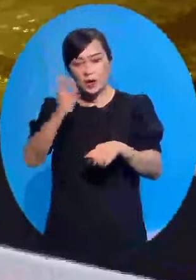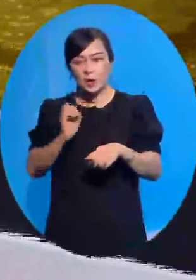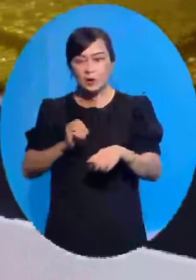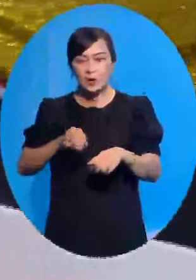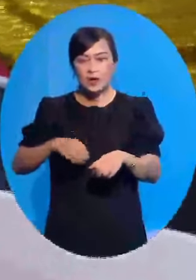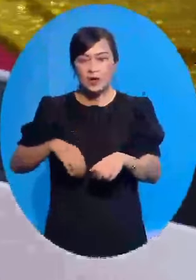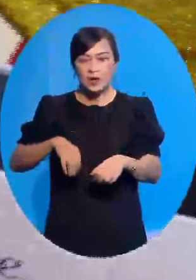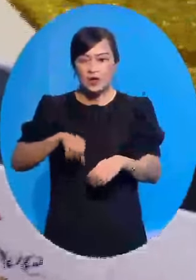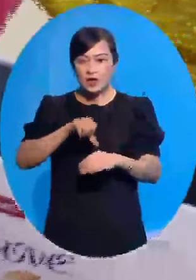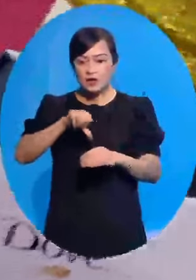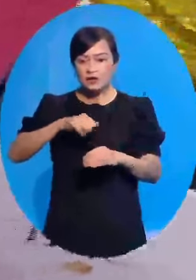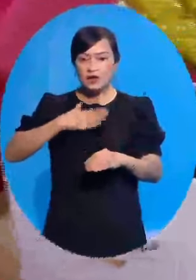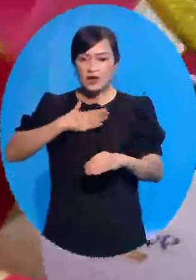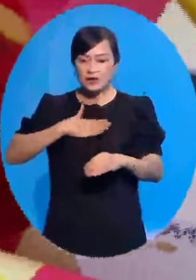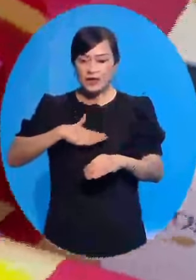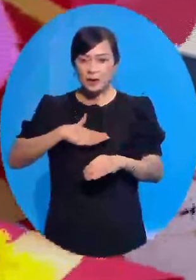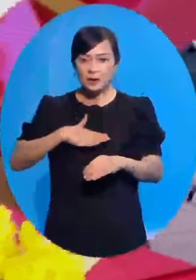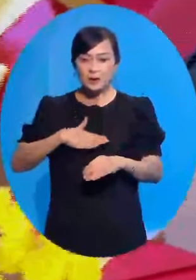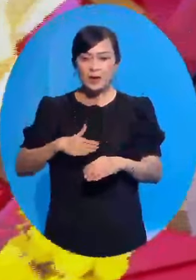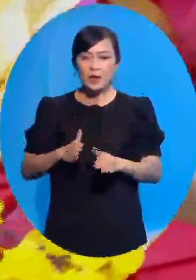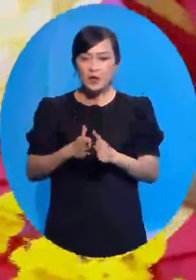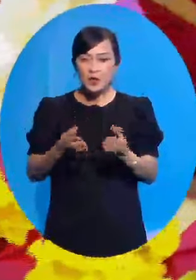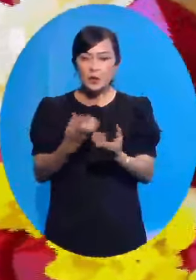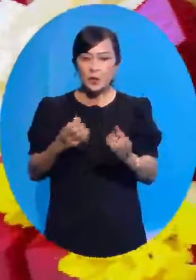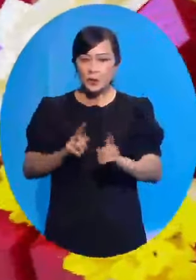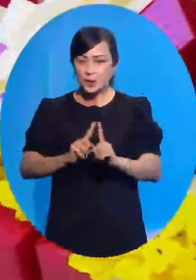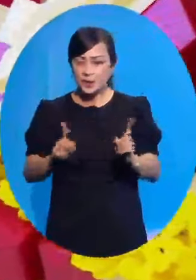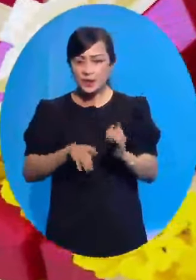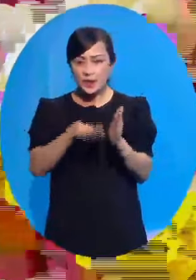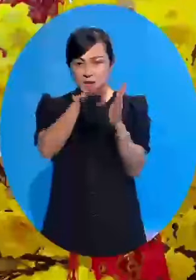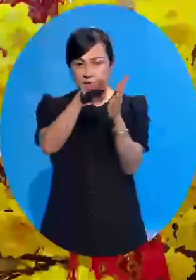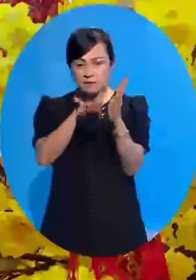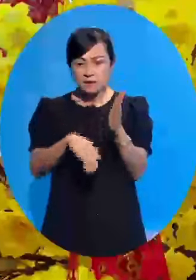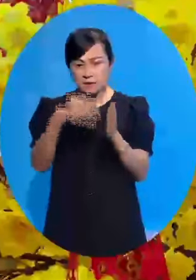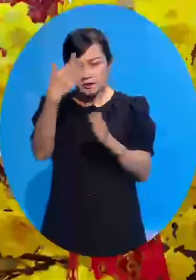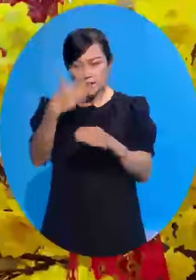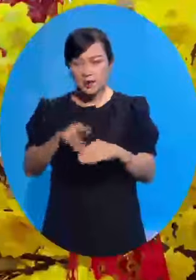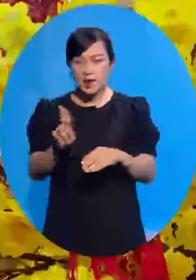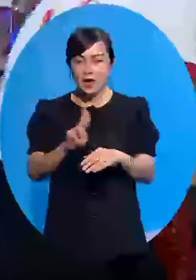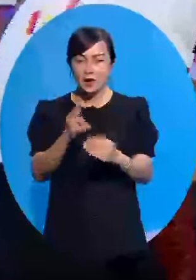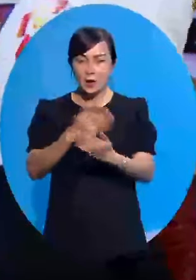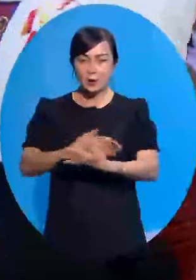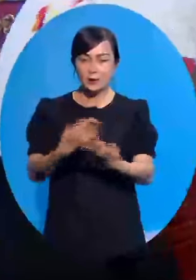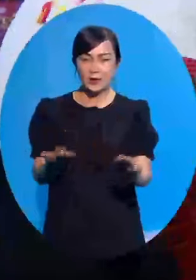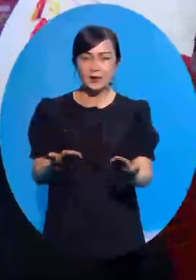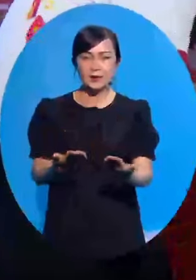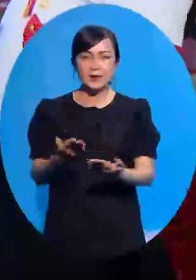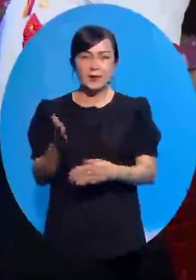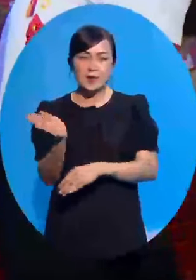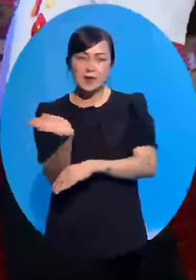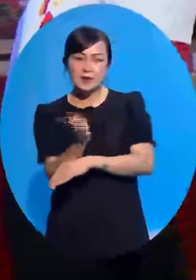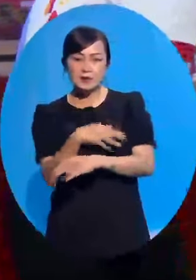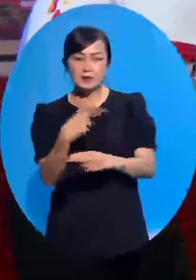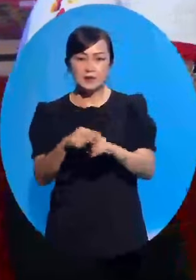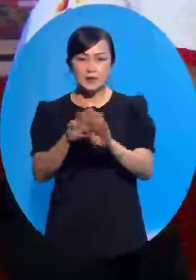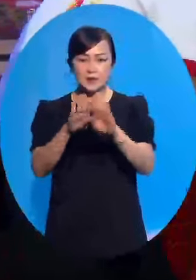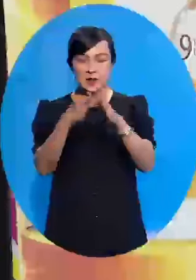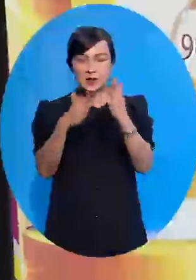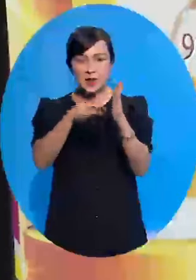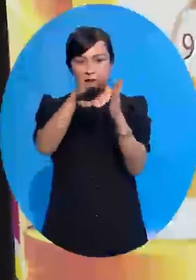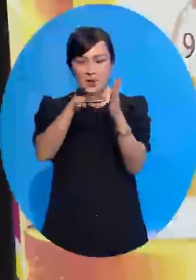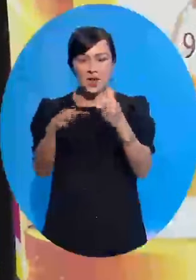dưỡng thể Dove mới, mẫu thử Cli chính thảo dược cổ truyền. Chương trình hái lộc đầu năm diễn ra đến hết ngày hôm nay. Trước đó, thương hiệu này cũng triển khai chương